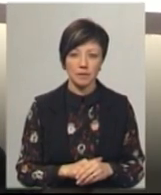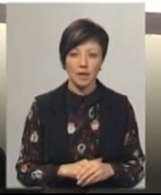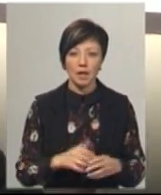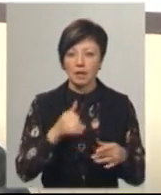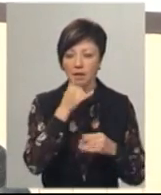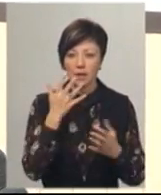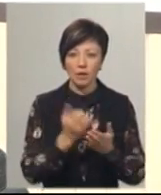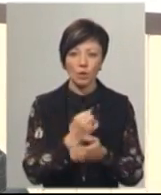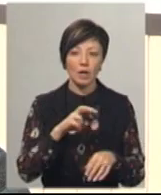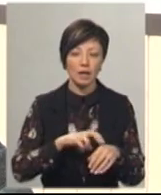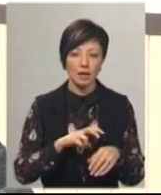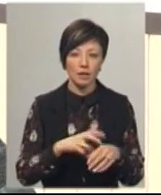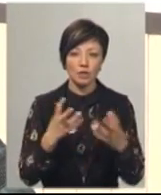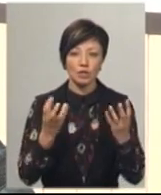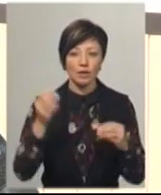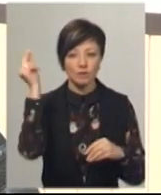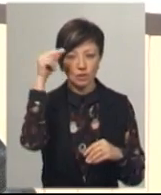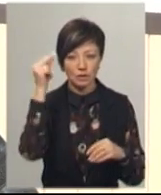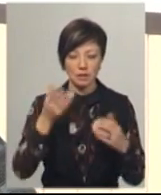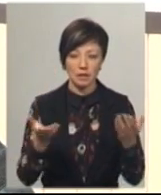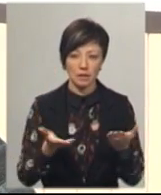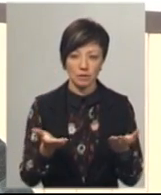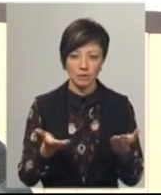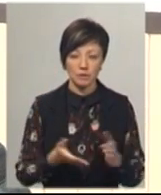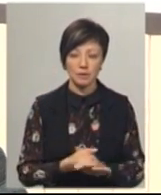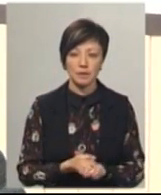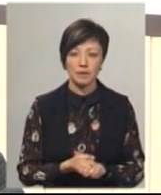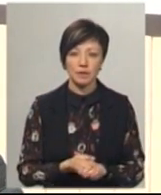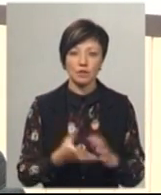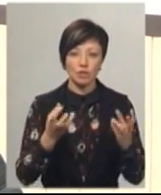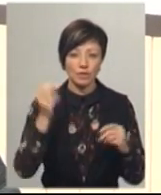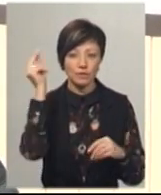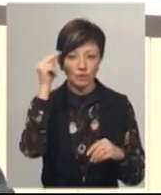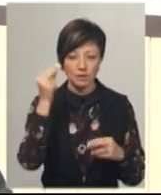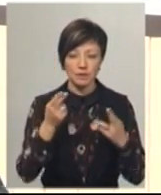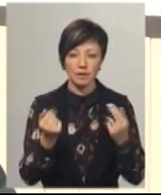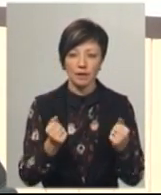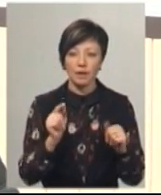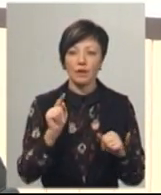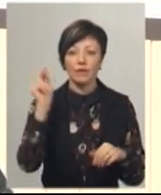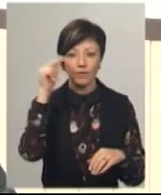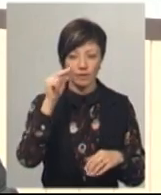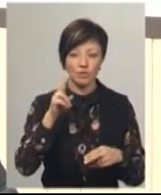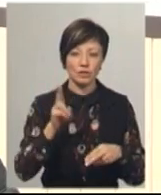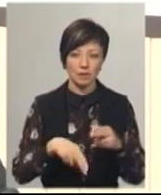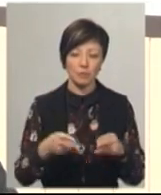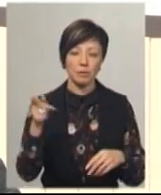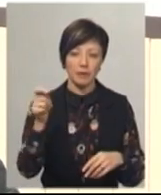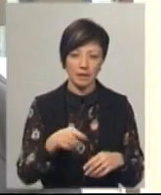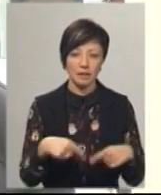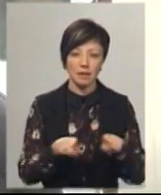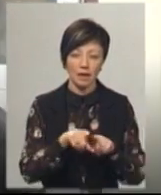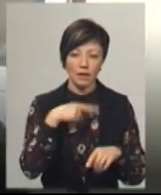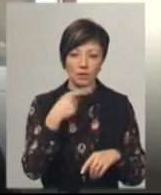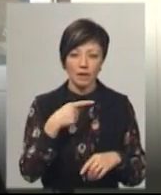лікаря. Ще вчиться десь. Кажуть, що ще десь вчиться? Так. Що вивчиться, тоді приїде? Так, ось так,